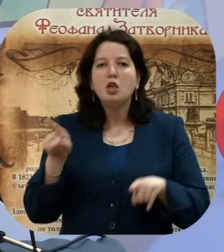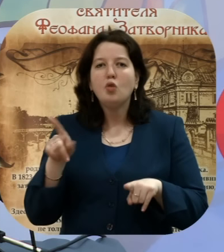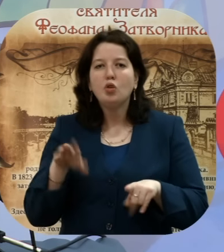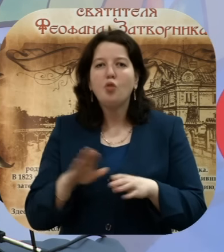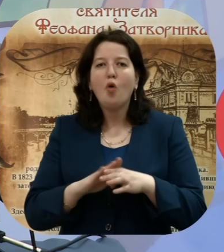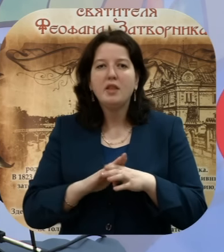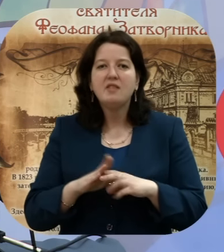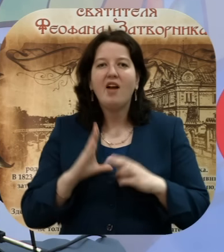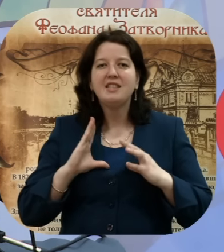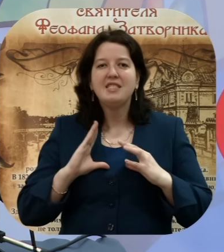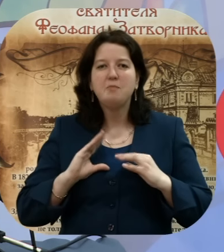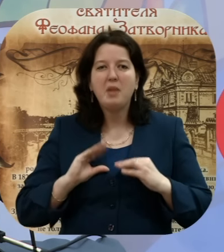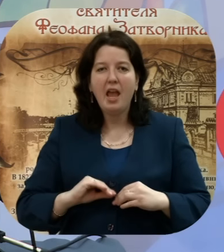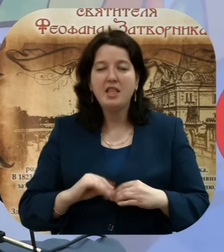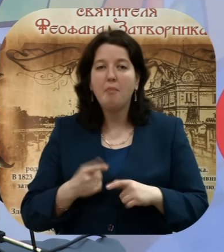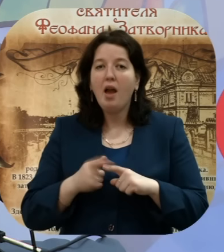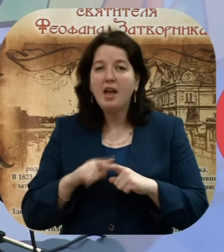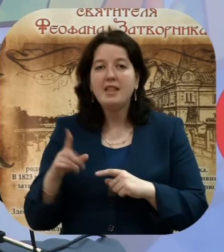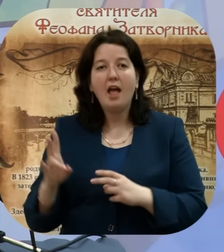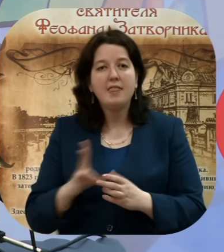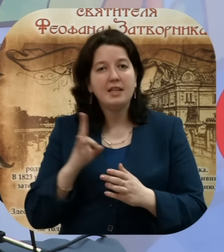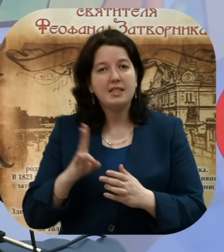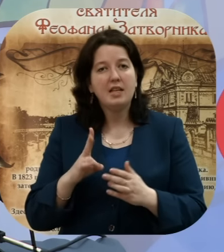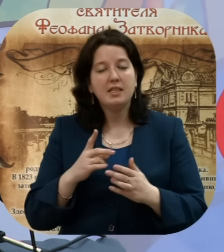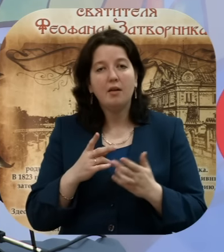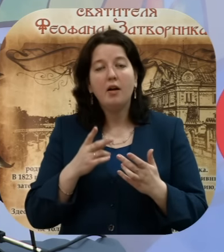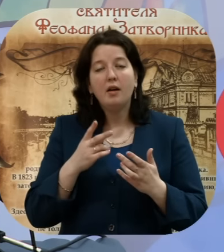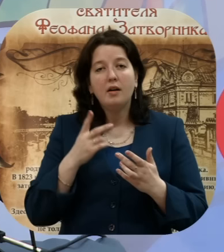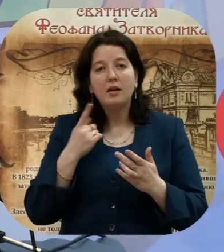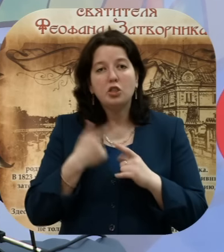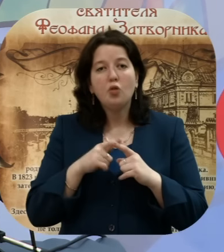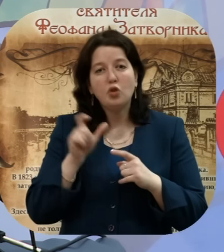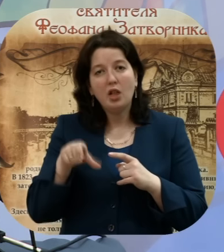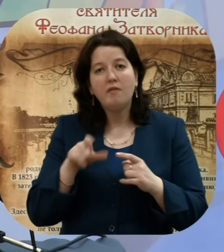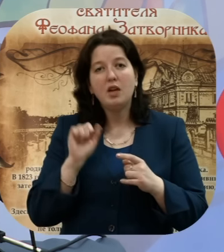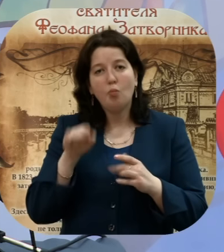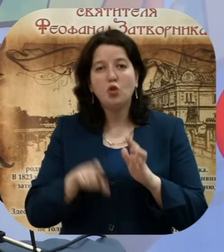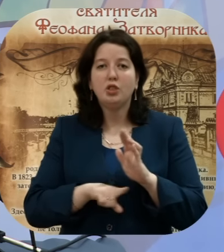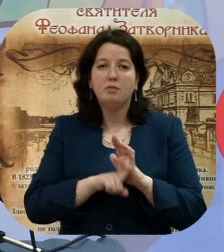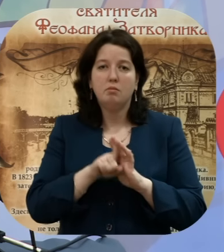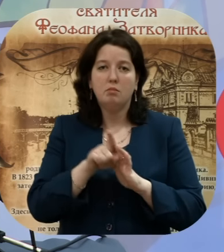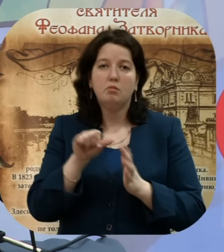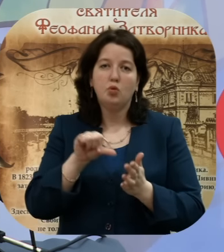христианском языке, я думаю, что человек может подходить к причастию.